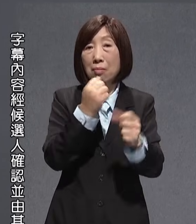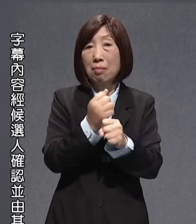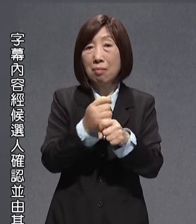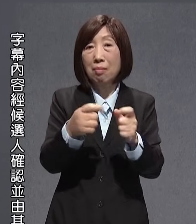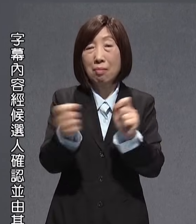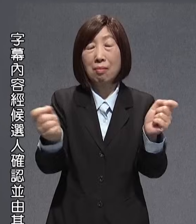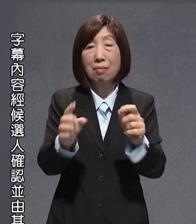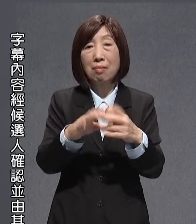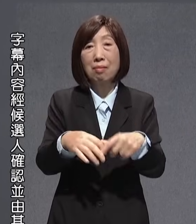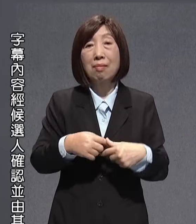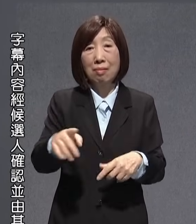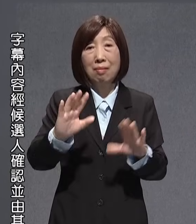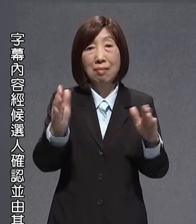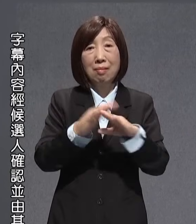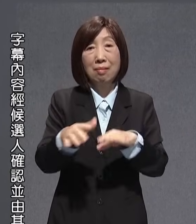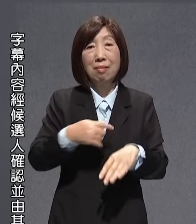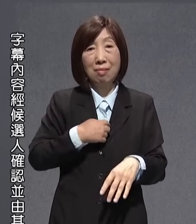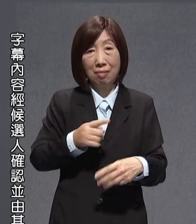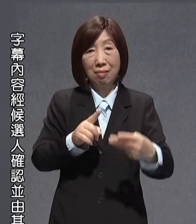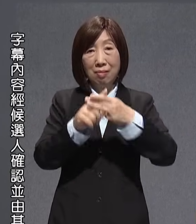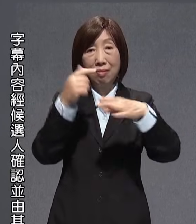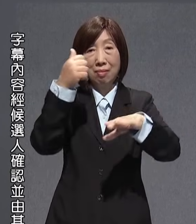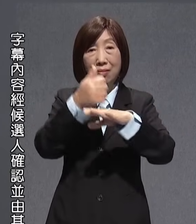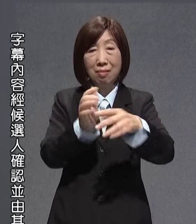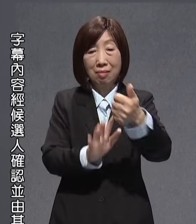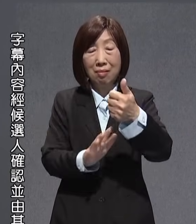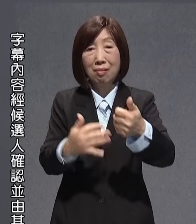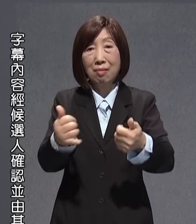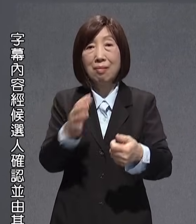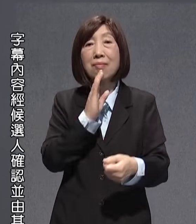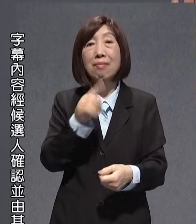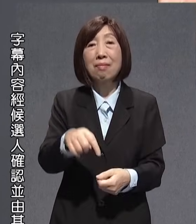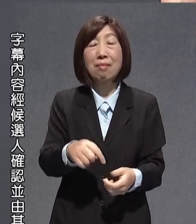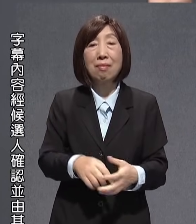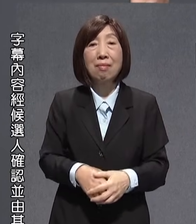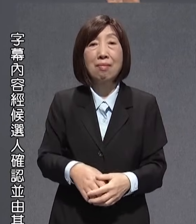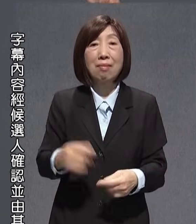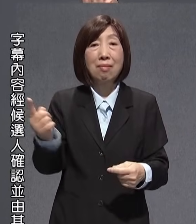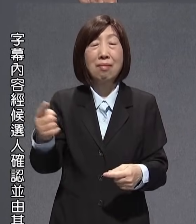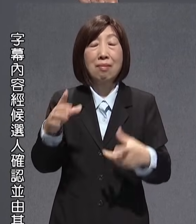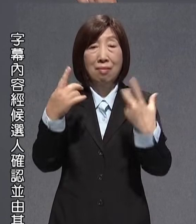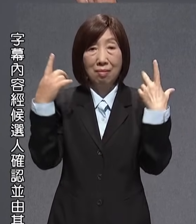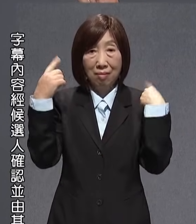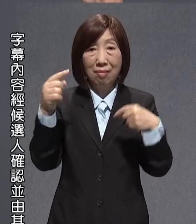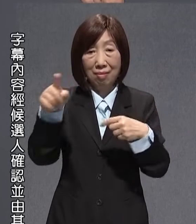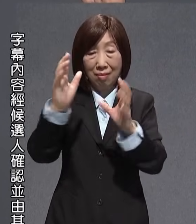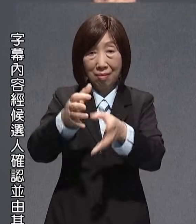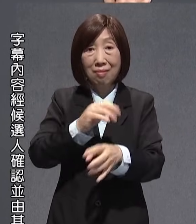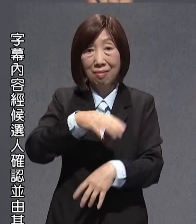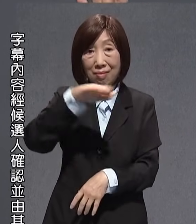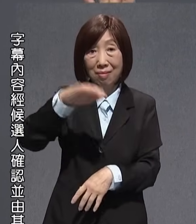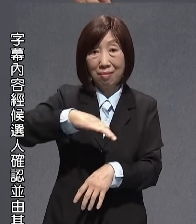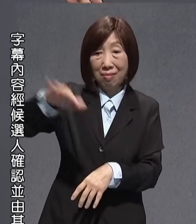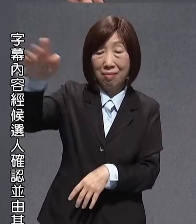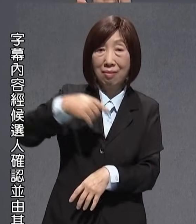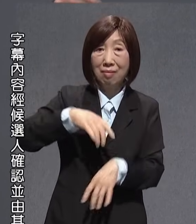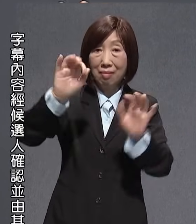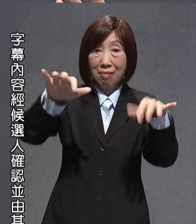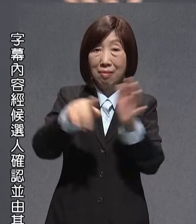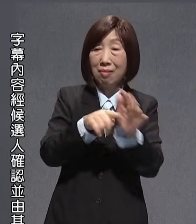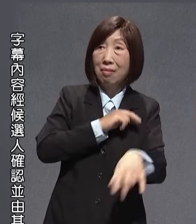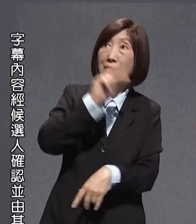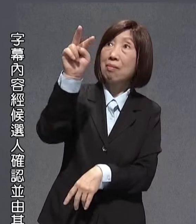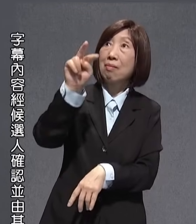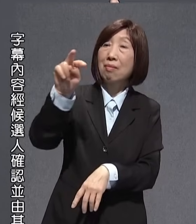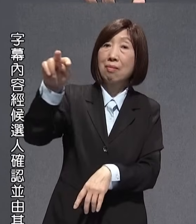是核安监督委员会的主任委员。因为室外的甘肃存储厂都要坑底在山坡边啊。有一天我去下大雨去看的时候，山坡